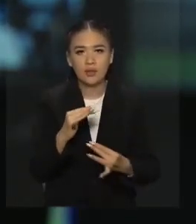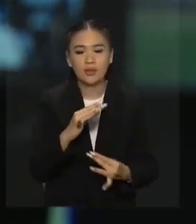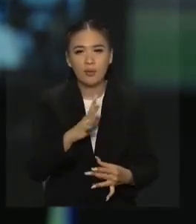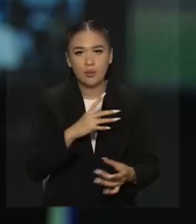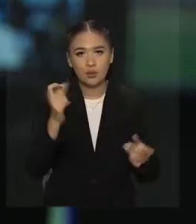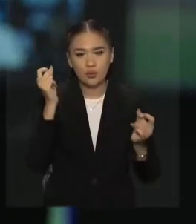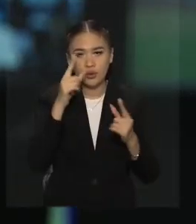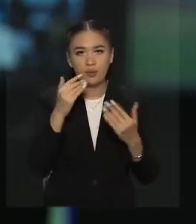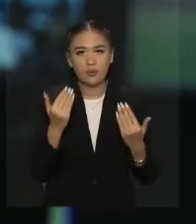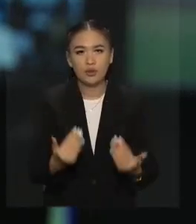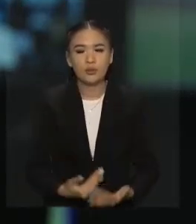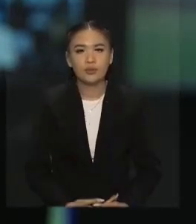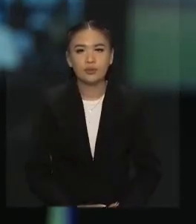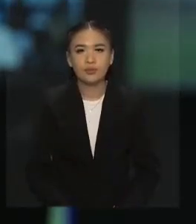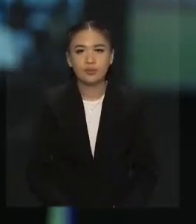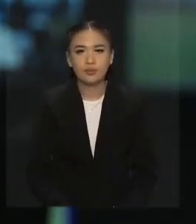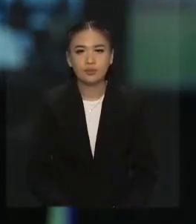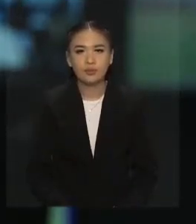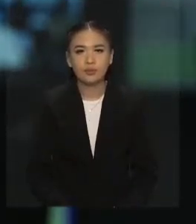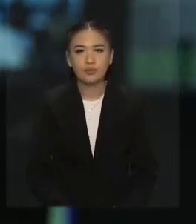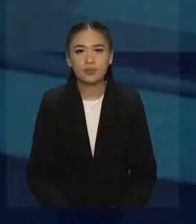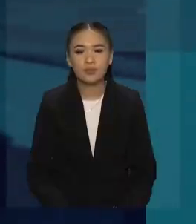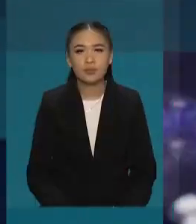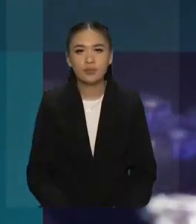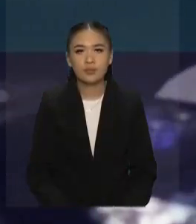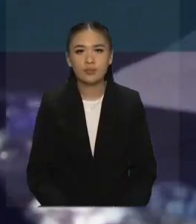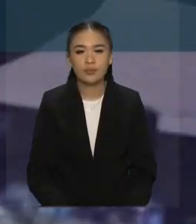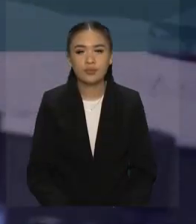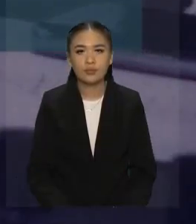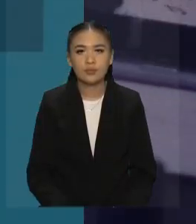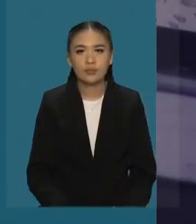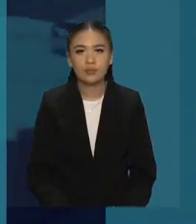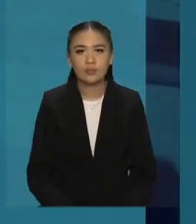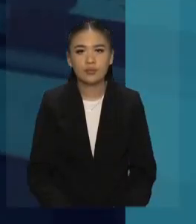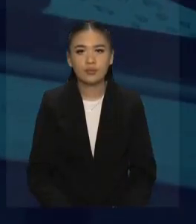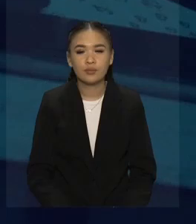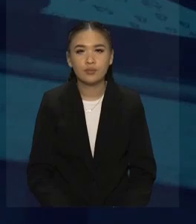талқылаған еді. Ендеше қымбатты көрермен бірге назар салайық.